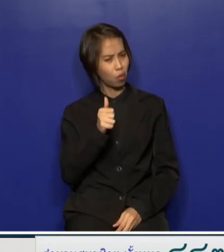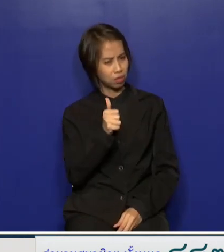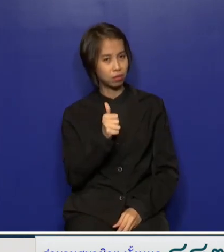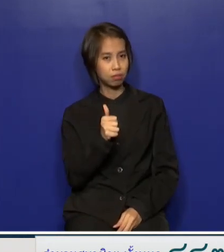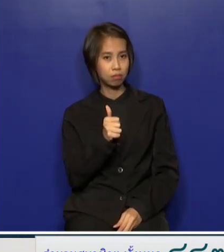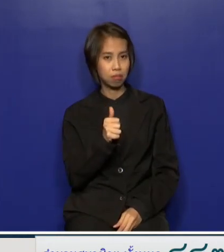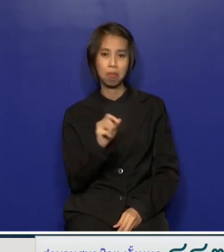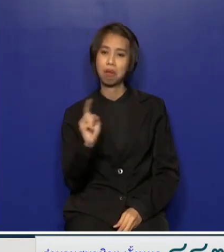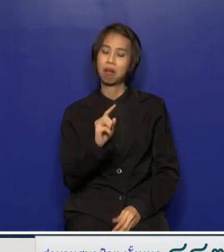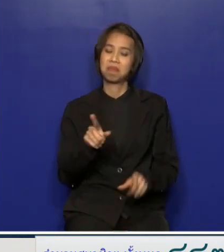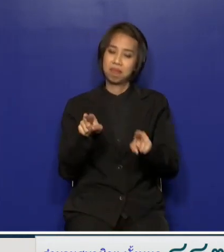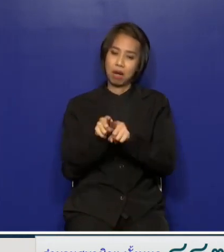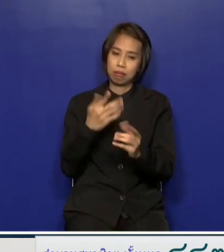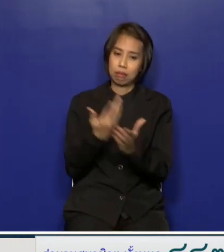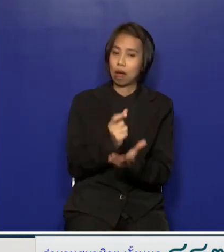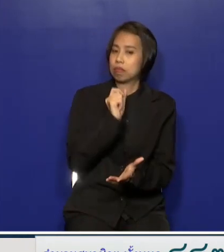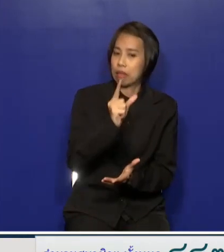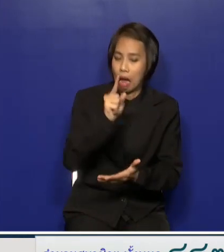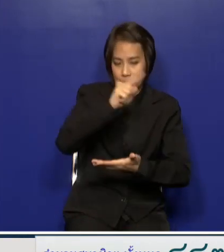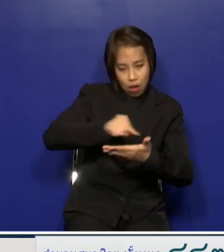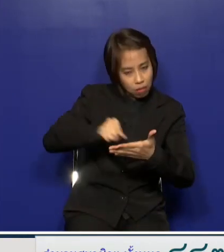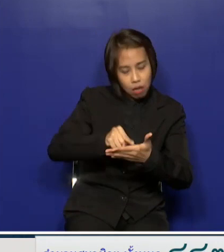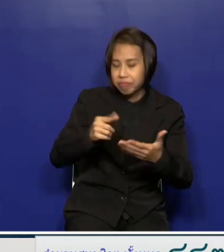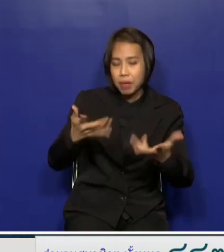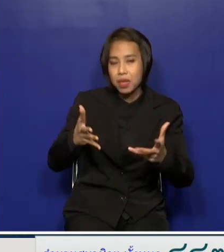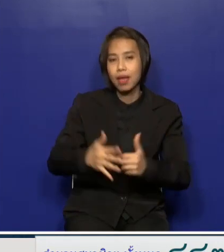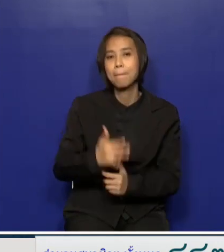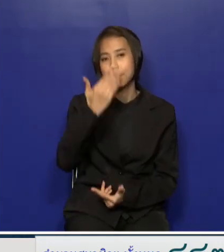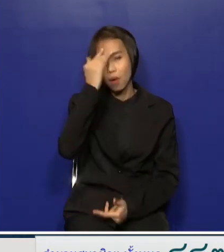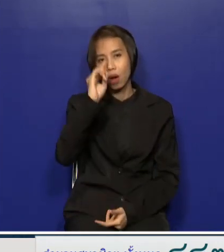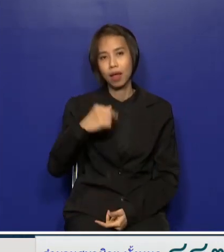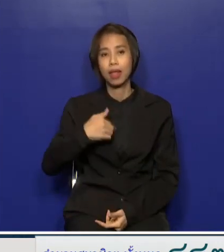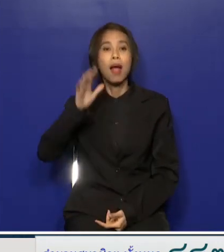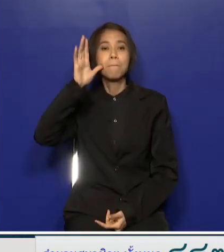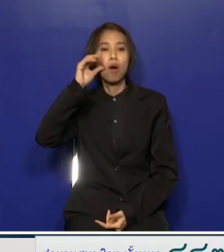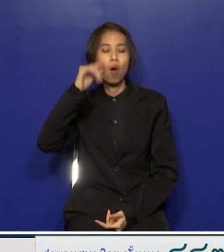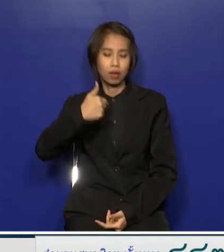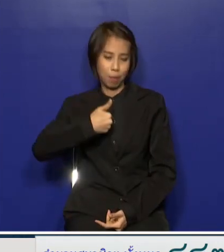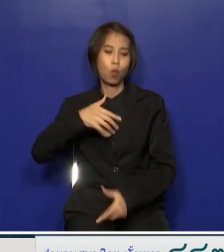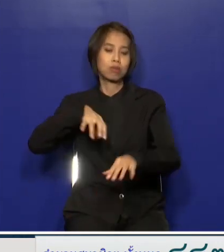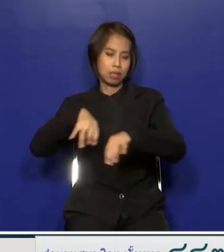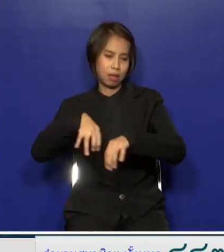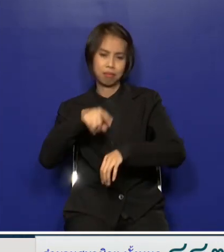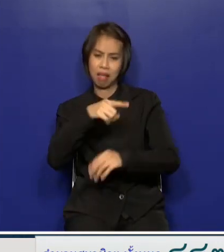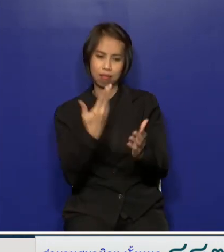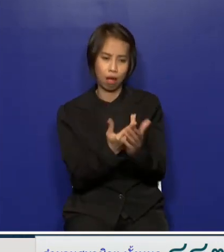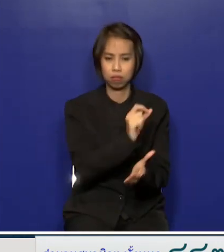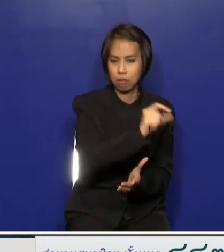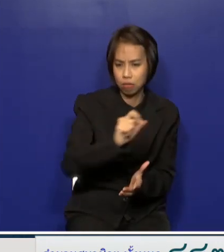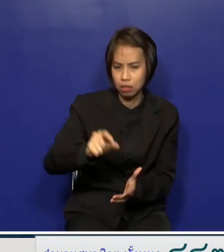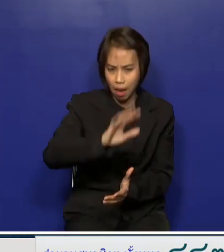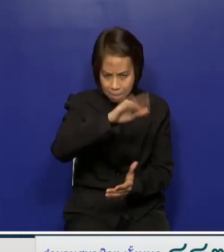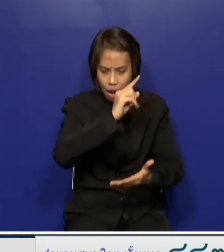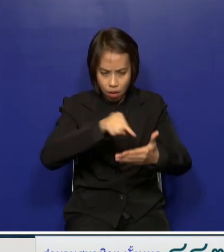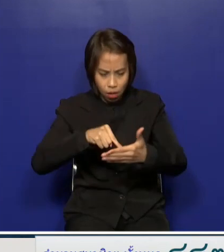่มี การซื้อ ไม่มีการซ้อขายเสยงเพระพ่อผมเนยเป็นหัวคะแนนสบากก่อนไม่มีจัจะมาจ่ายเงิน